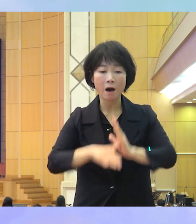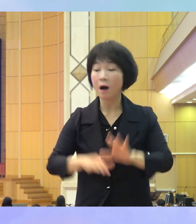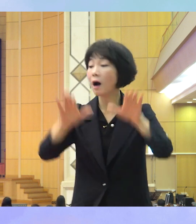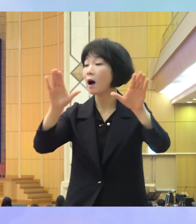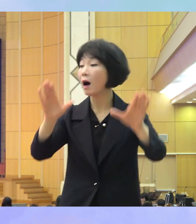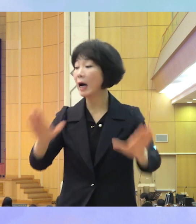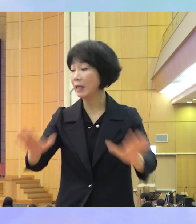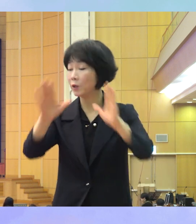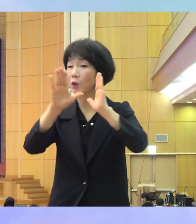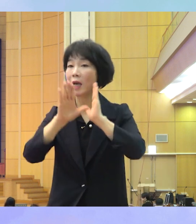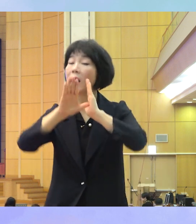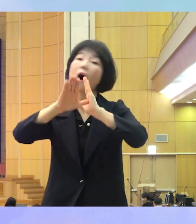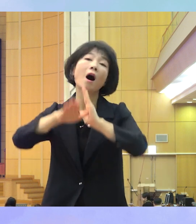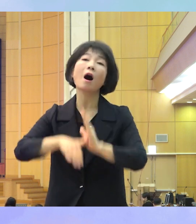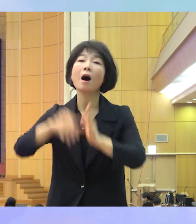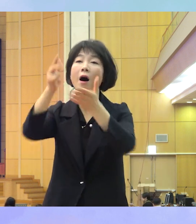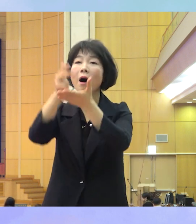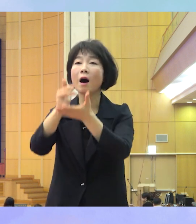이때라